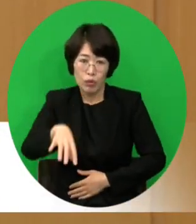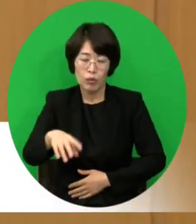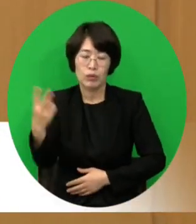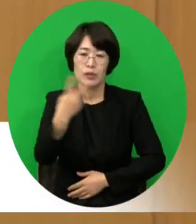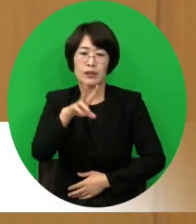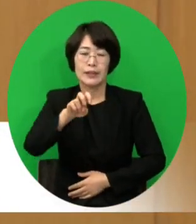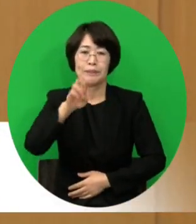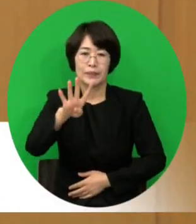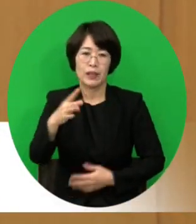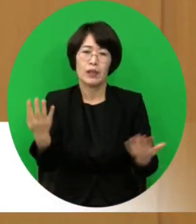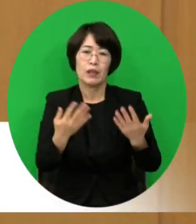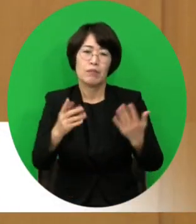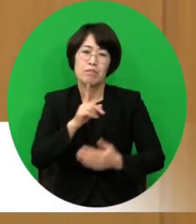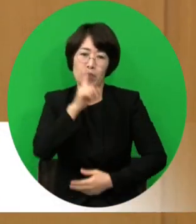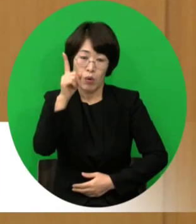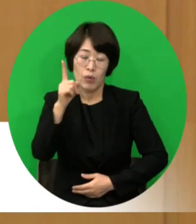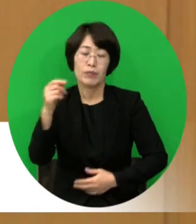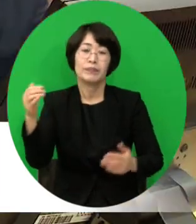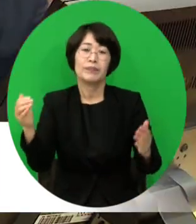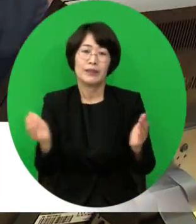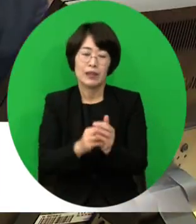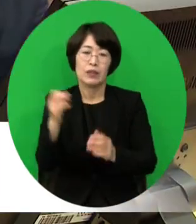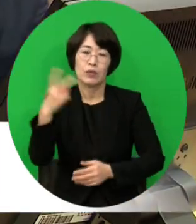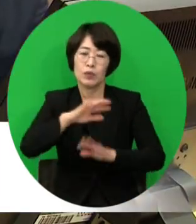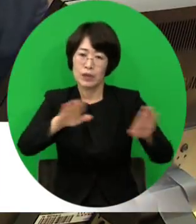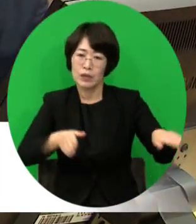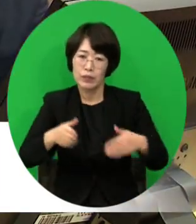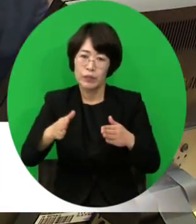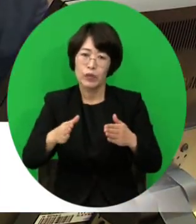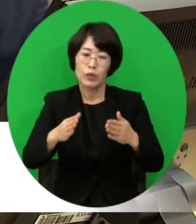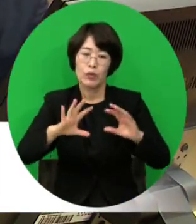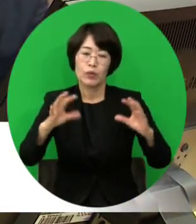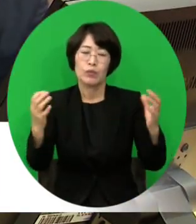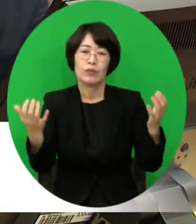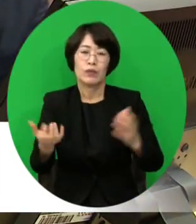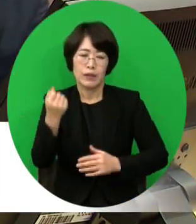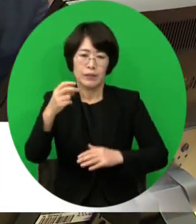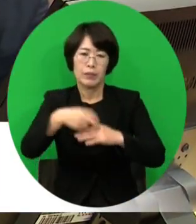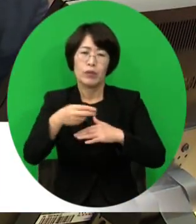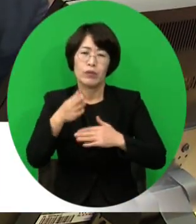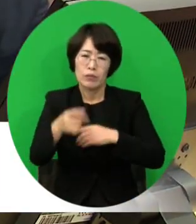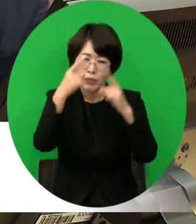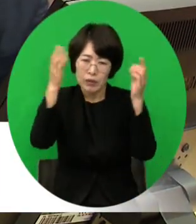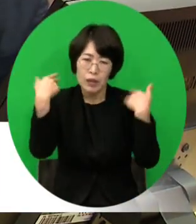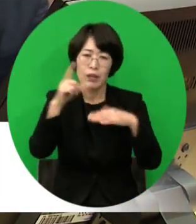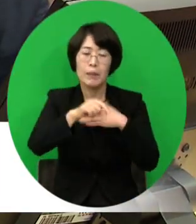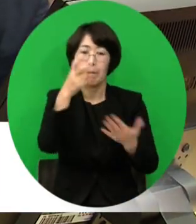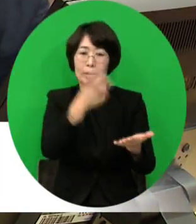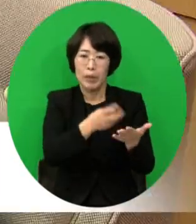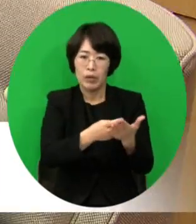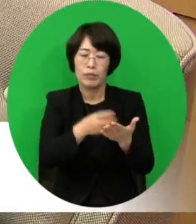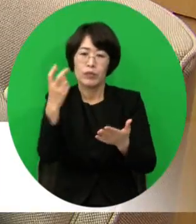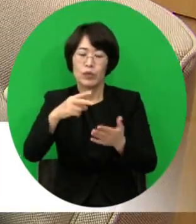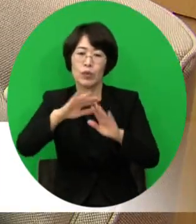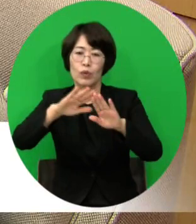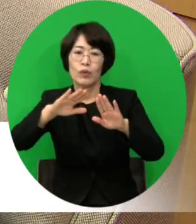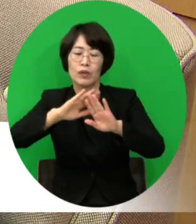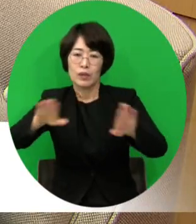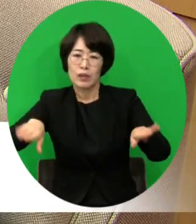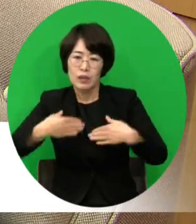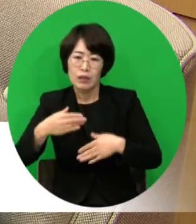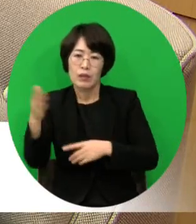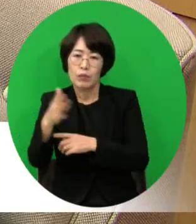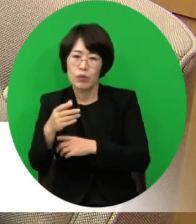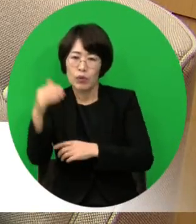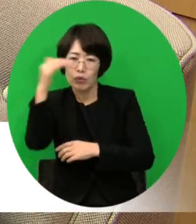2024년도 업무 보고를 듣고 전라남도 국립 의과대학 유치에 관한 조례안과 전남 관상어 산업 육성 및